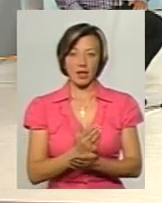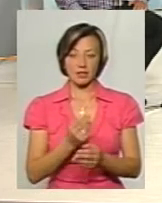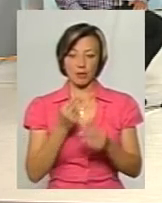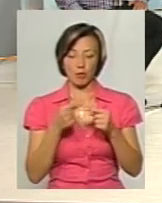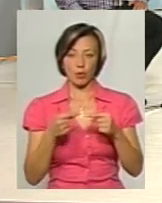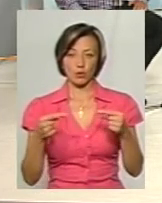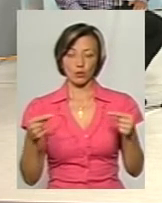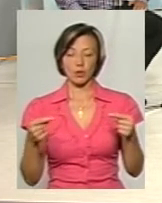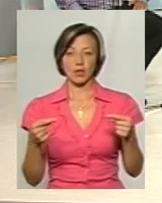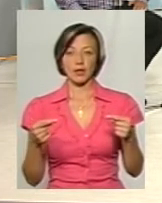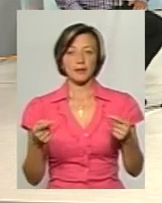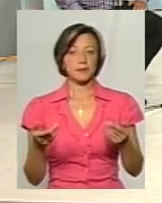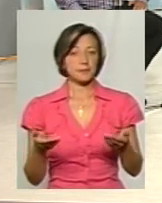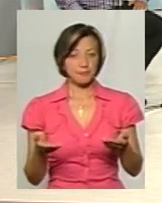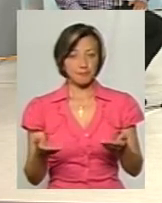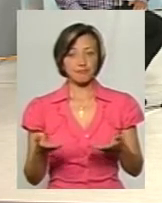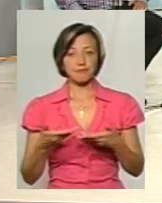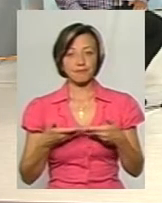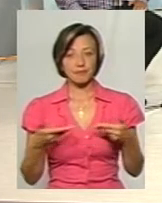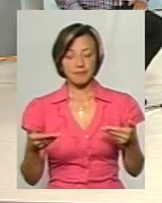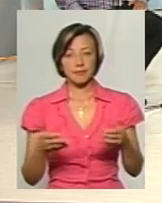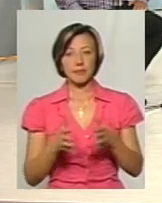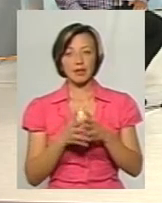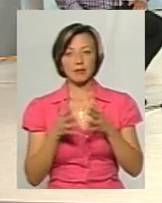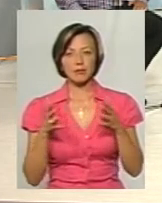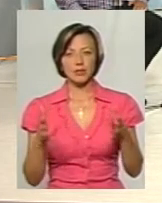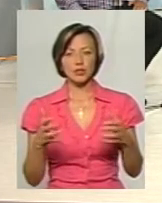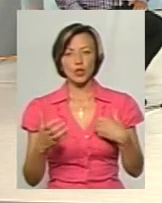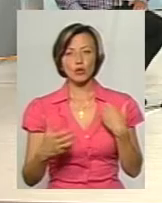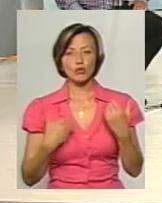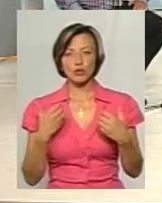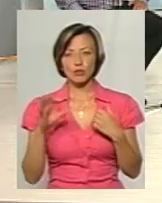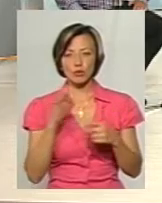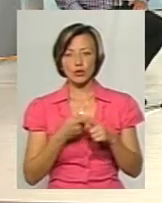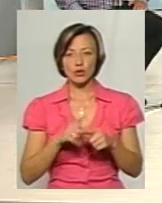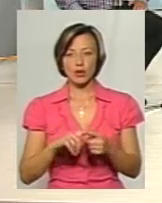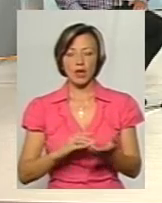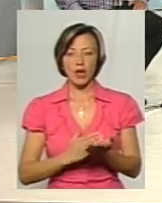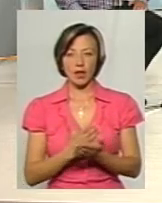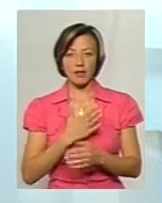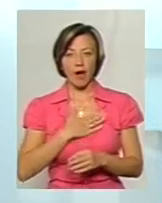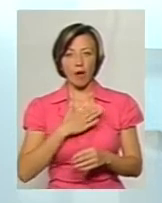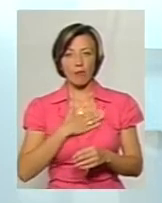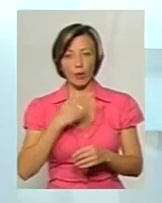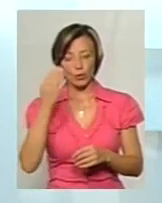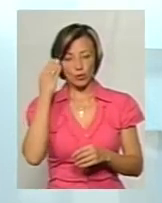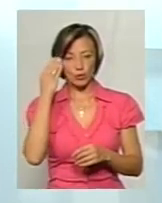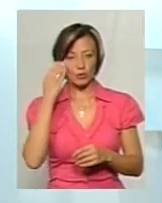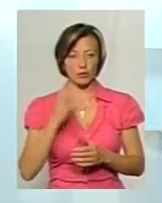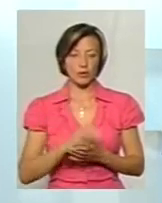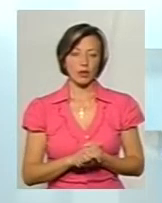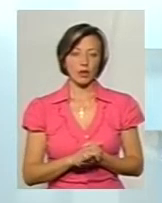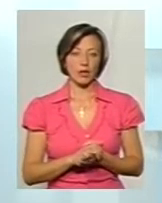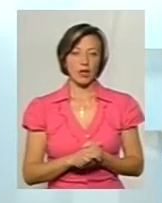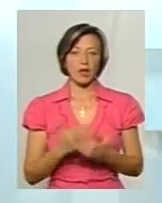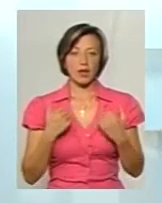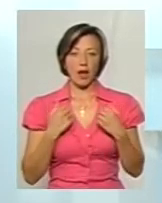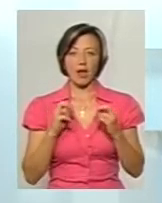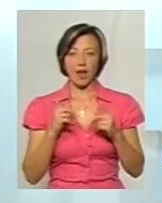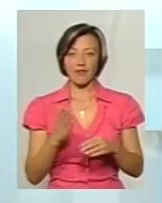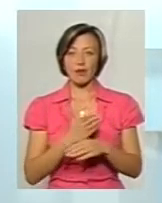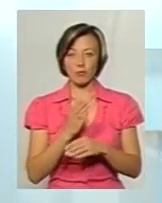тому що ми більше, знаєте, турбуємося про цю якість, на мою думку. Я як виробничник,